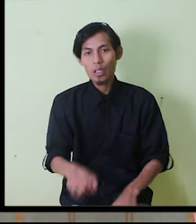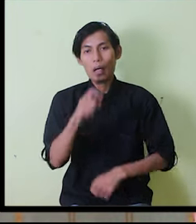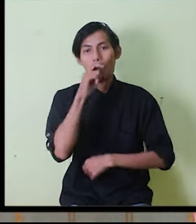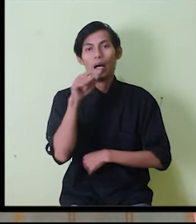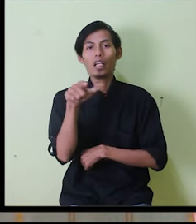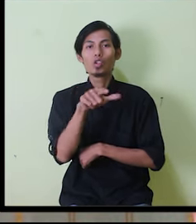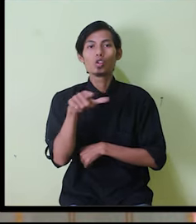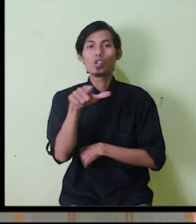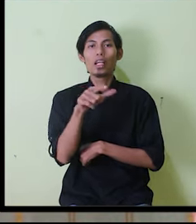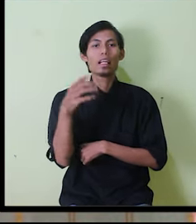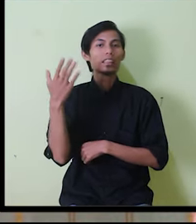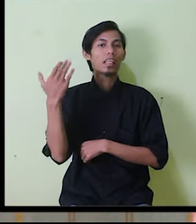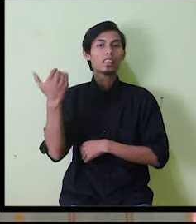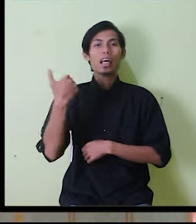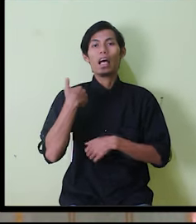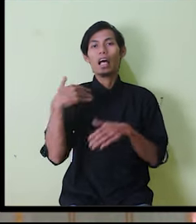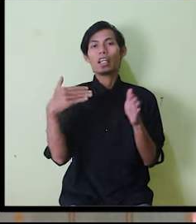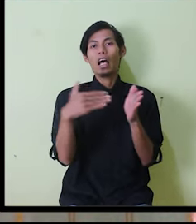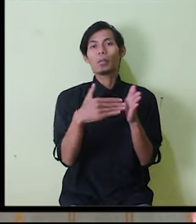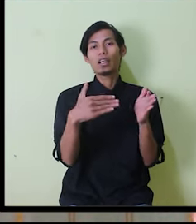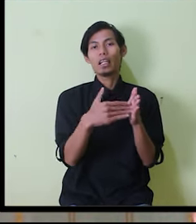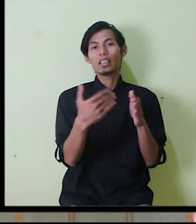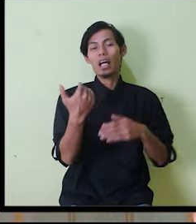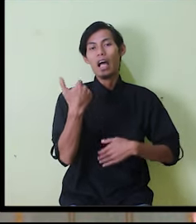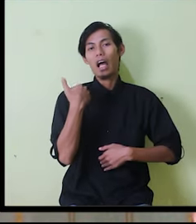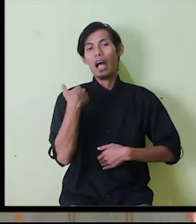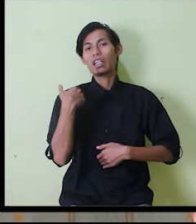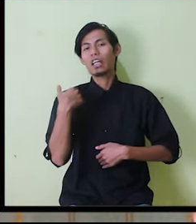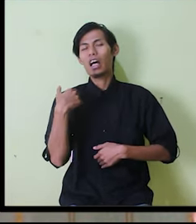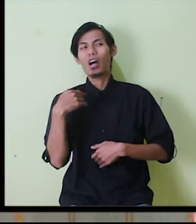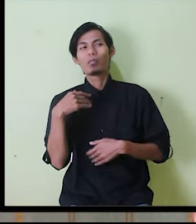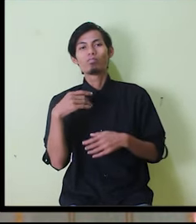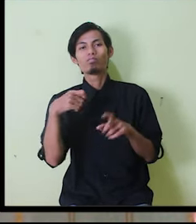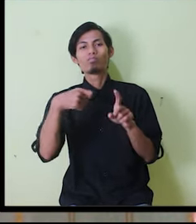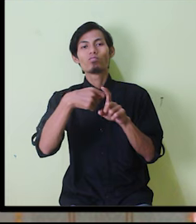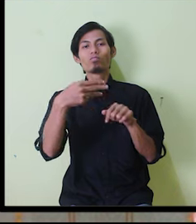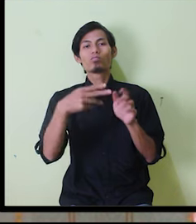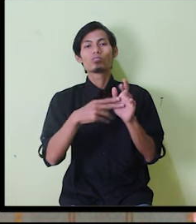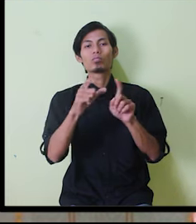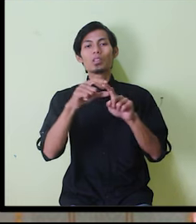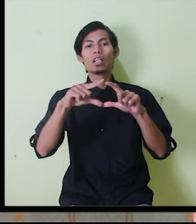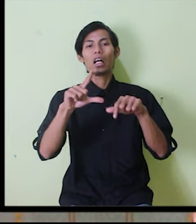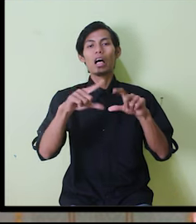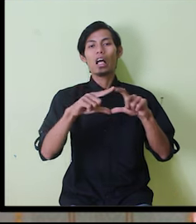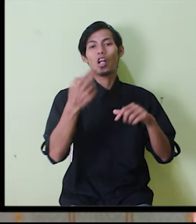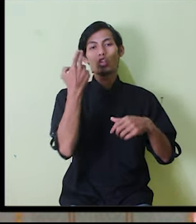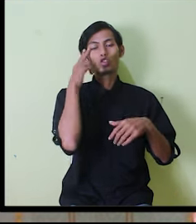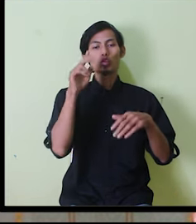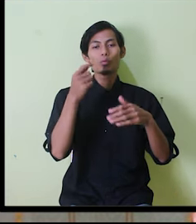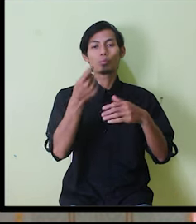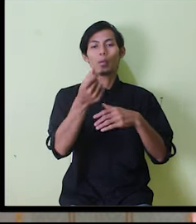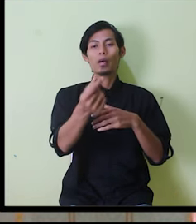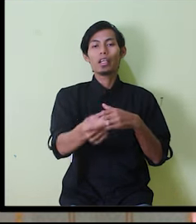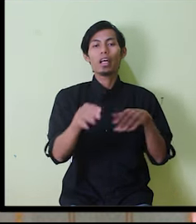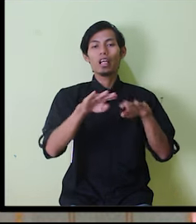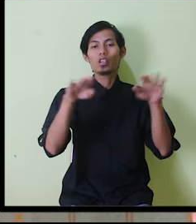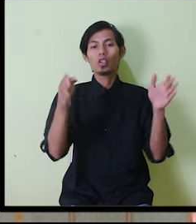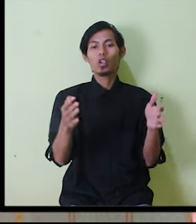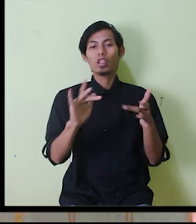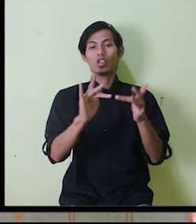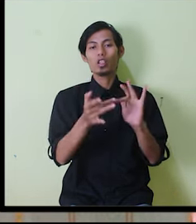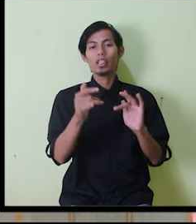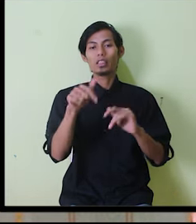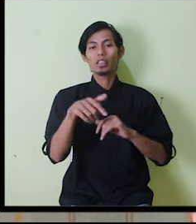Pak Lurah tadi kan banyak hambatan ya banyak kendala selama pembayaran loket online ini strategi dari